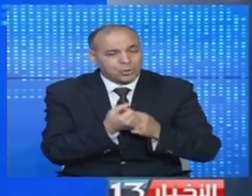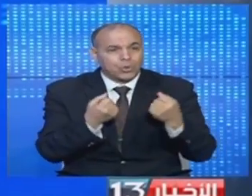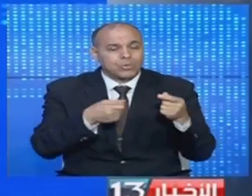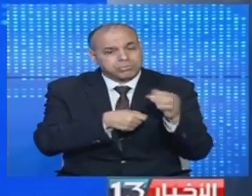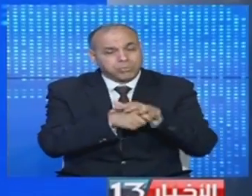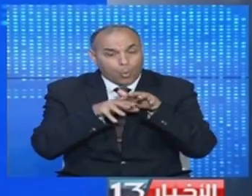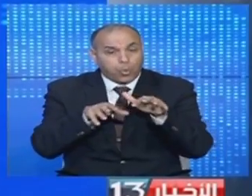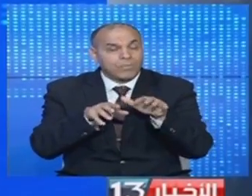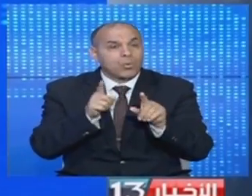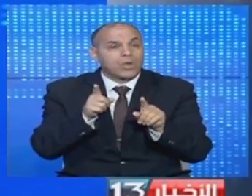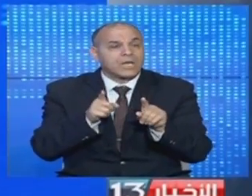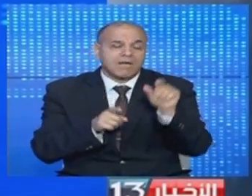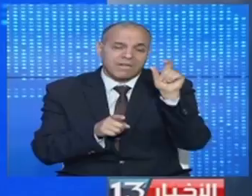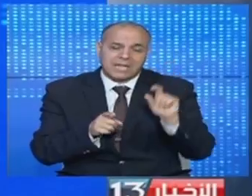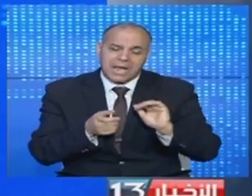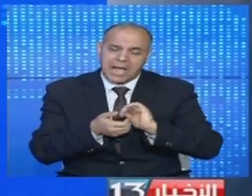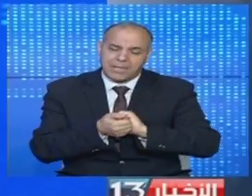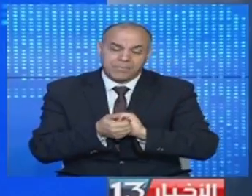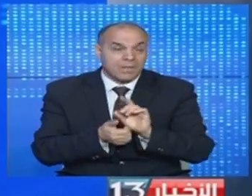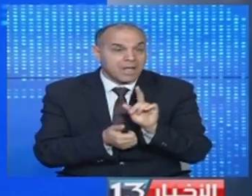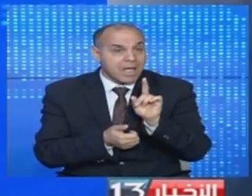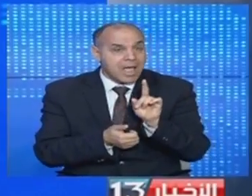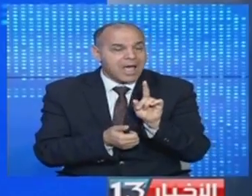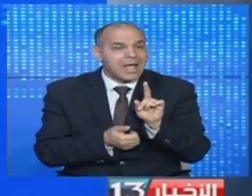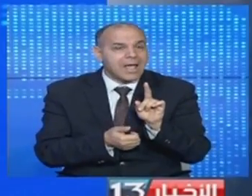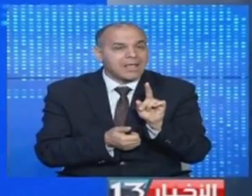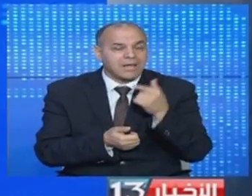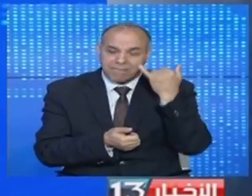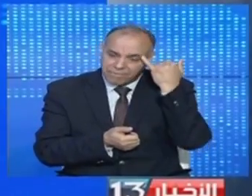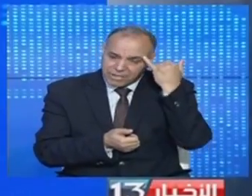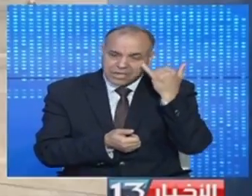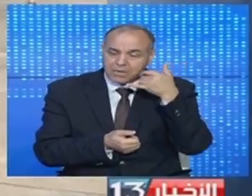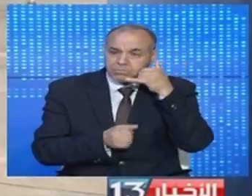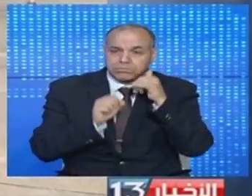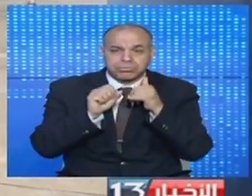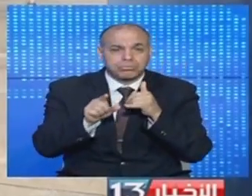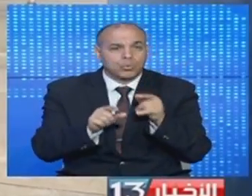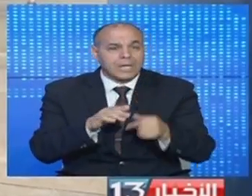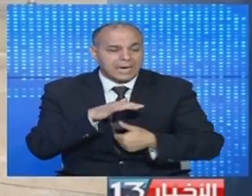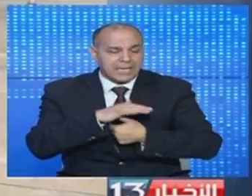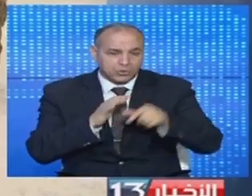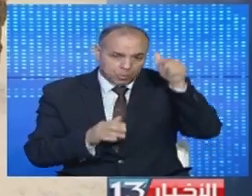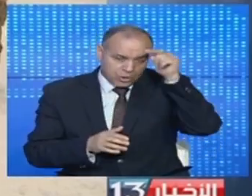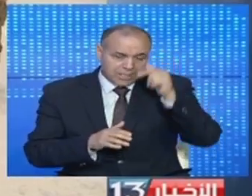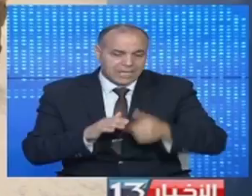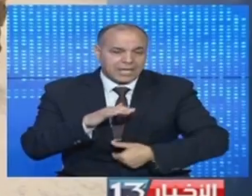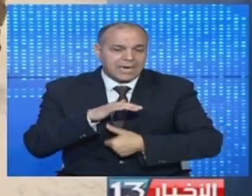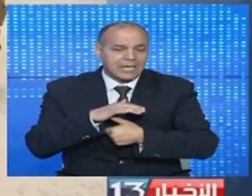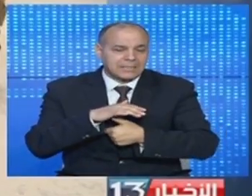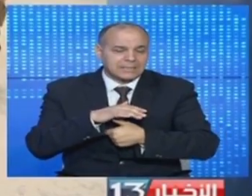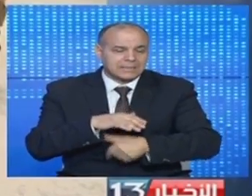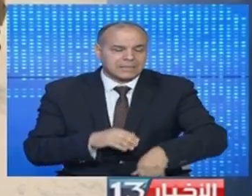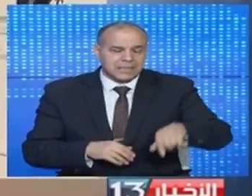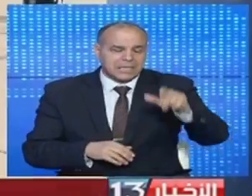بيلوسي كورونا في هذا البلد الصديق وجاءت هذه المبادره في اتصال هاتفي قام به رئيس الجمهوريه بالرئيس الايطالي السير